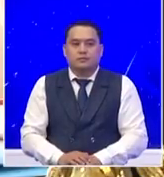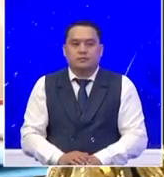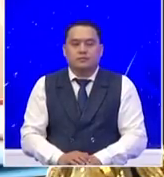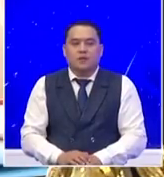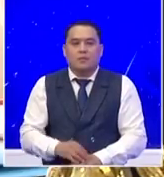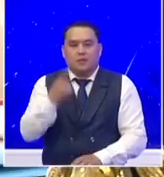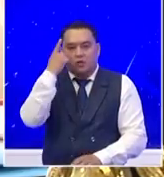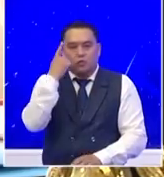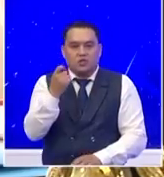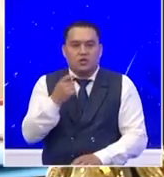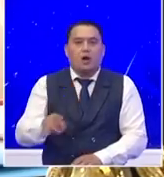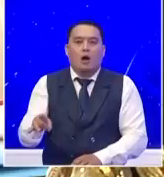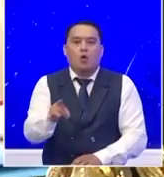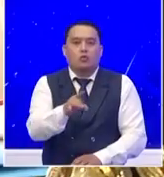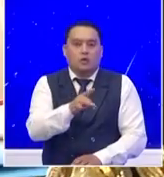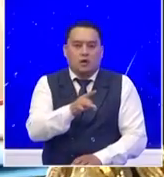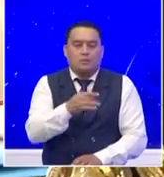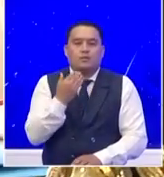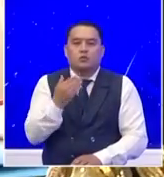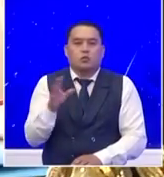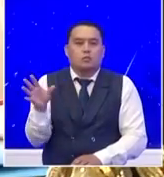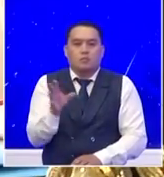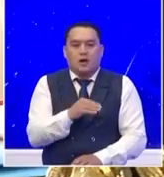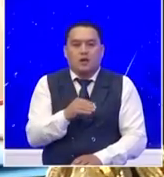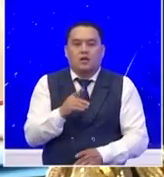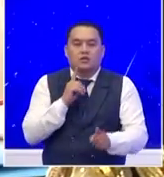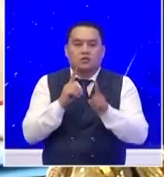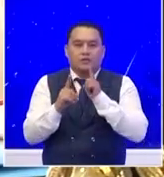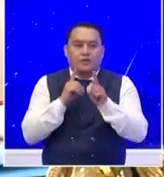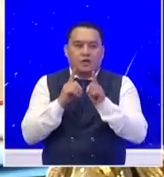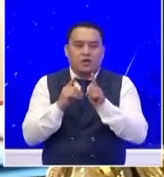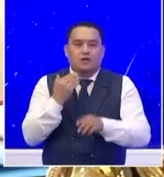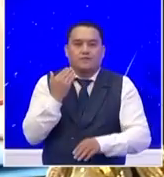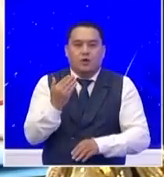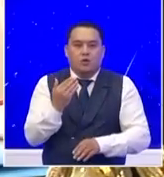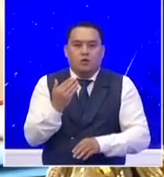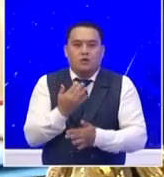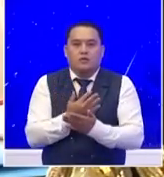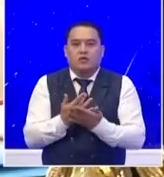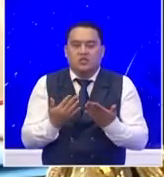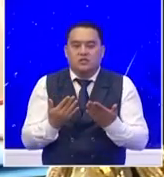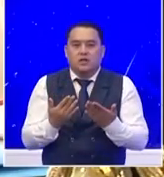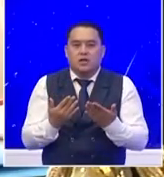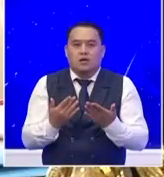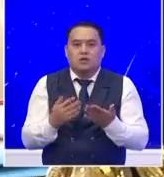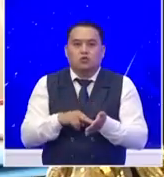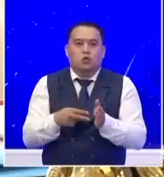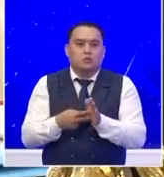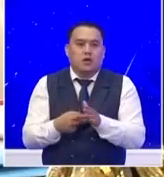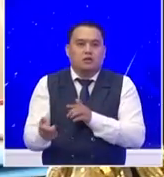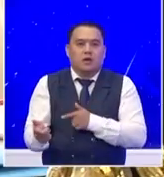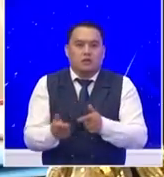Ескертпелері аудандарға. Соның бәрі секретариат арқылы тиісті іс жоспар